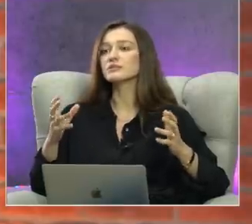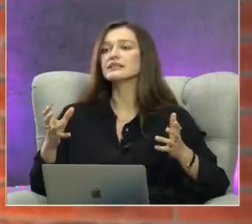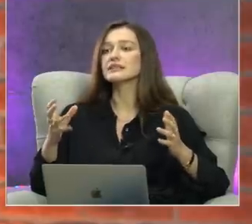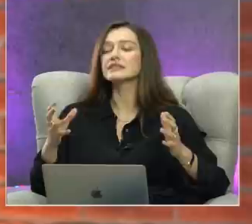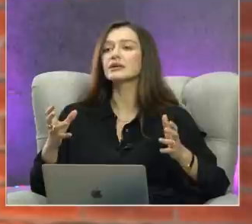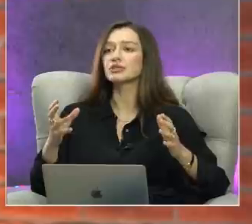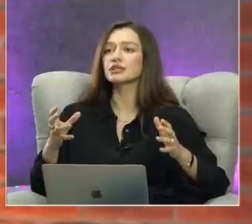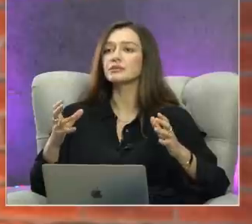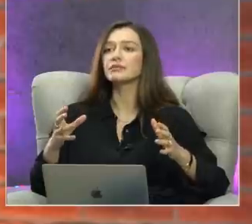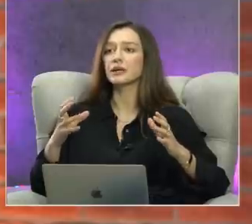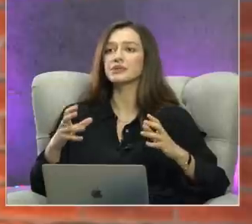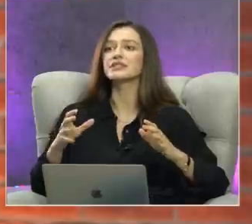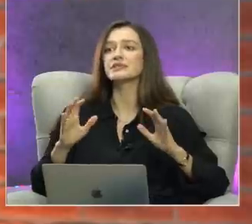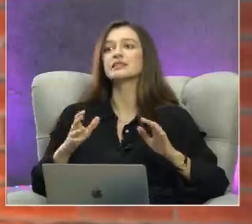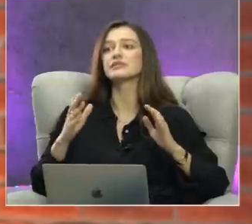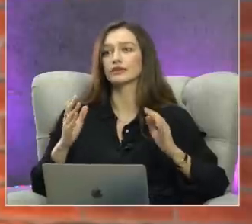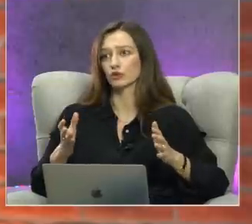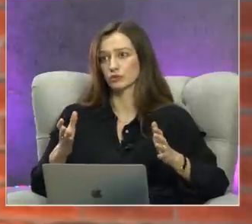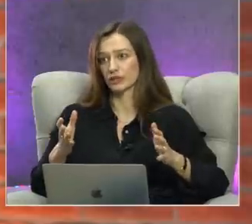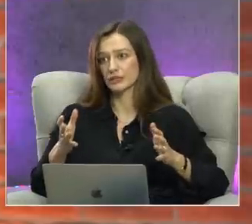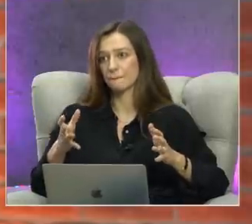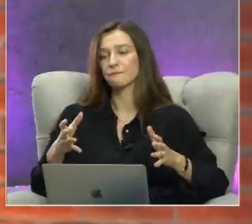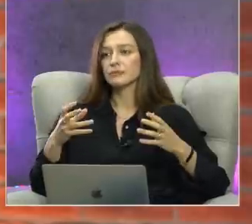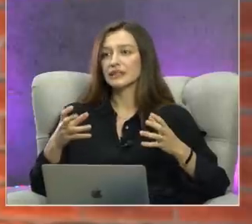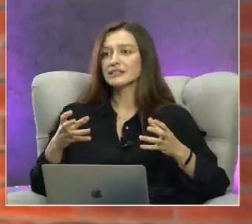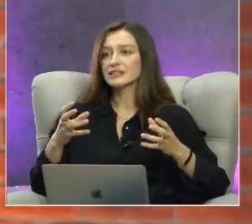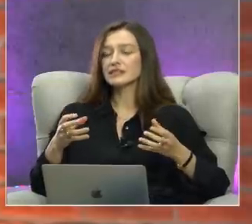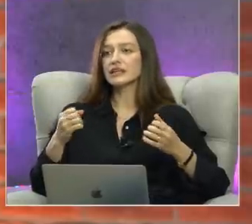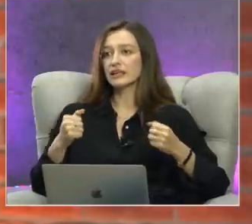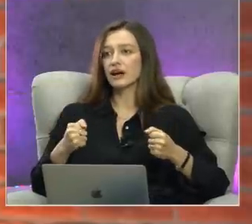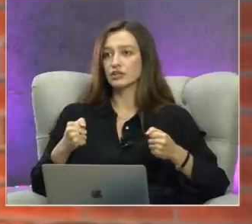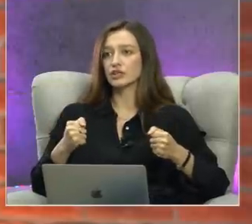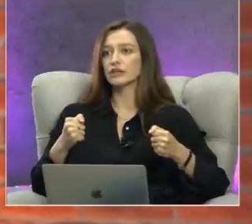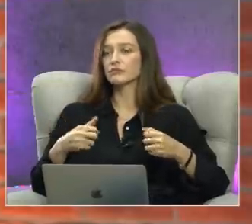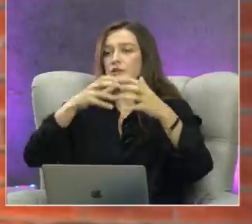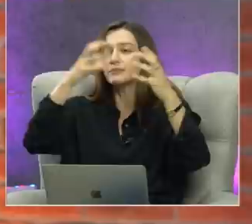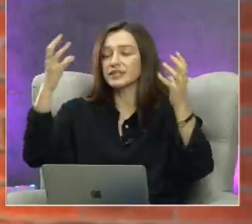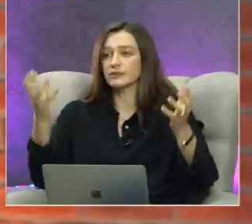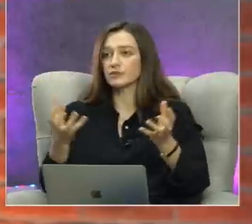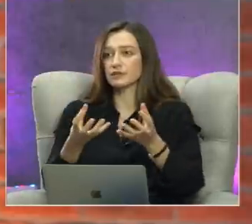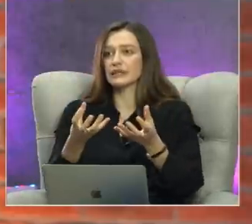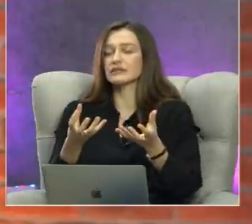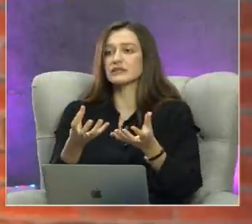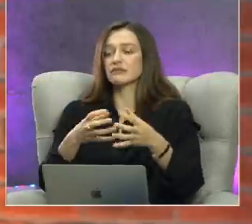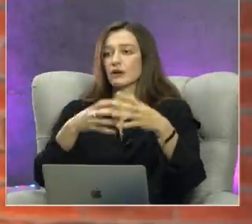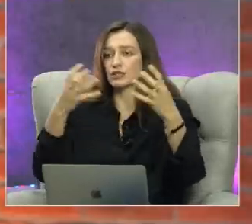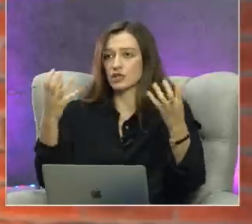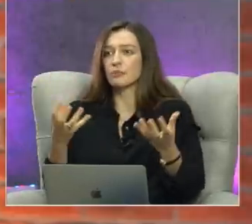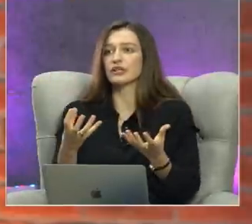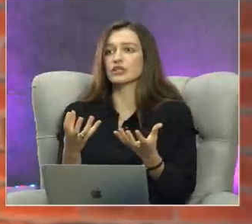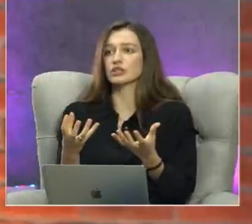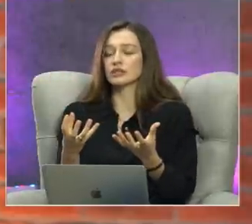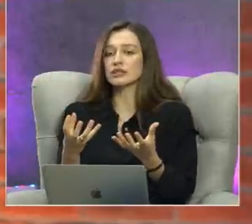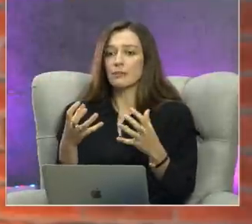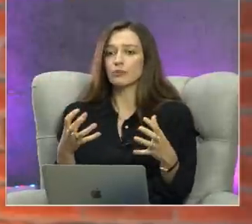hocam bizim belirsizlikle baş edebilme kapasitemizi elimizden alıyor bunlar. Aynen öyle. Belirsizliğe karşı hani bilmediğimiz bir belirsizlik var, bir